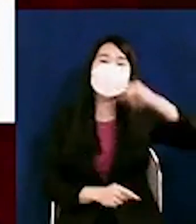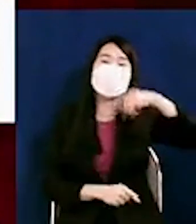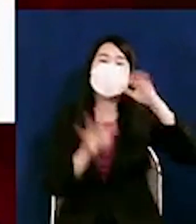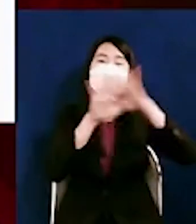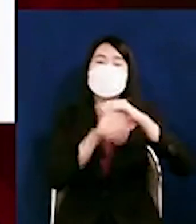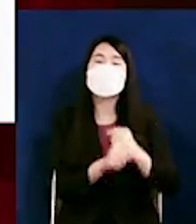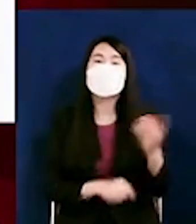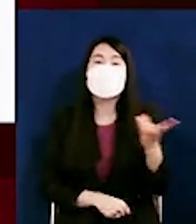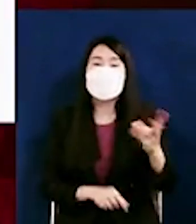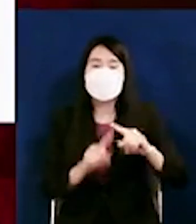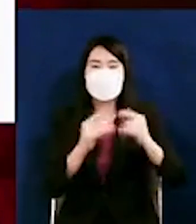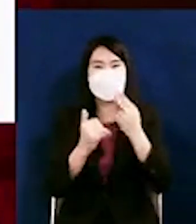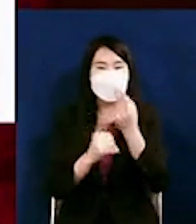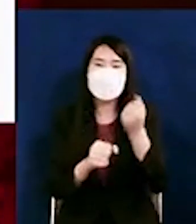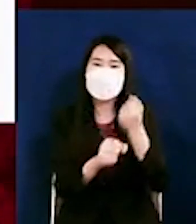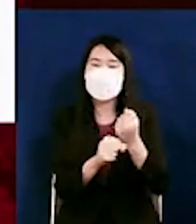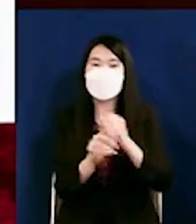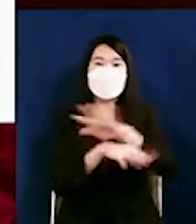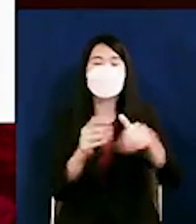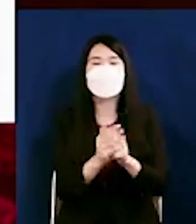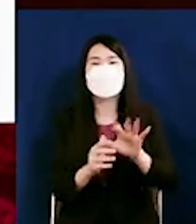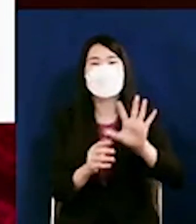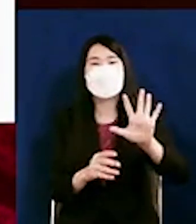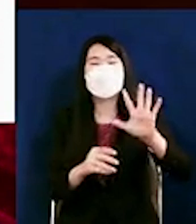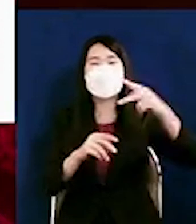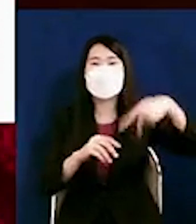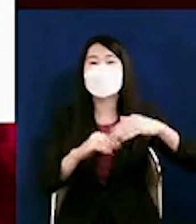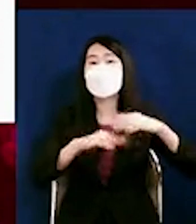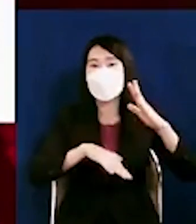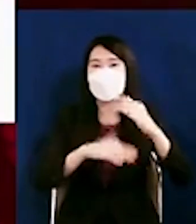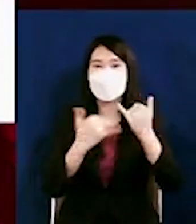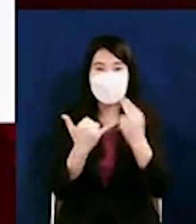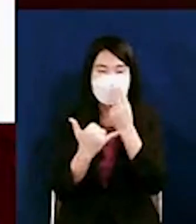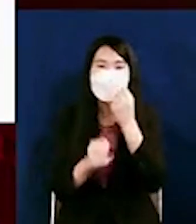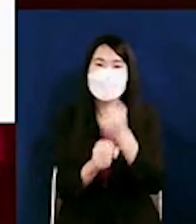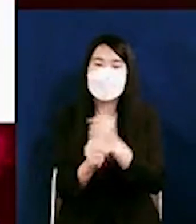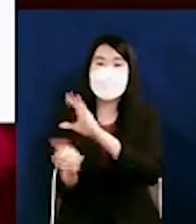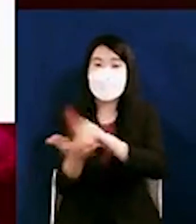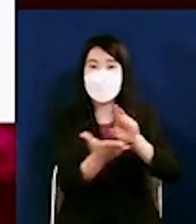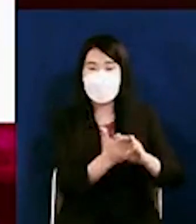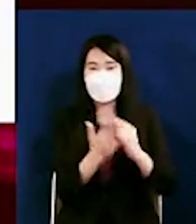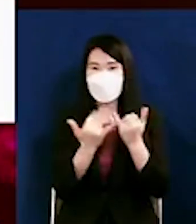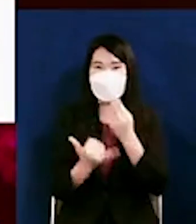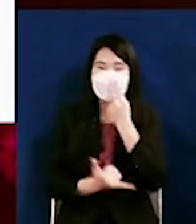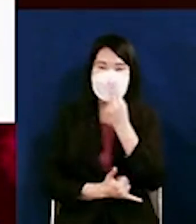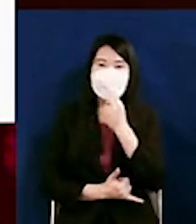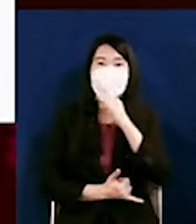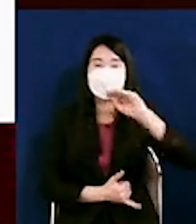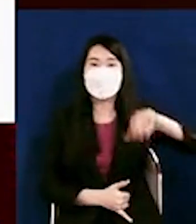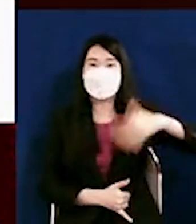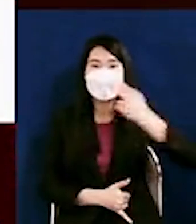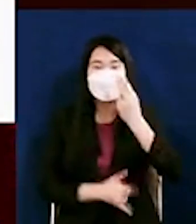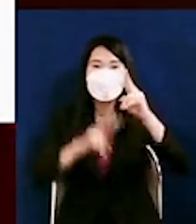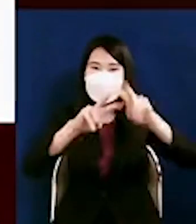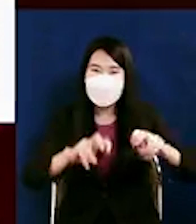ยตอนนี้เราซัมมิตขึ้นไป 5,000 กว่ารายแล้วนะครับเพราะฉะนั้นข้อมูลเหล่านี้ก็ถูกวิเค